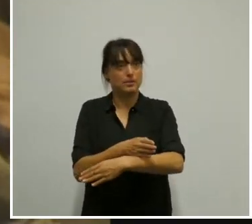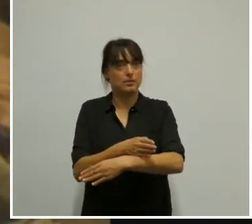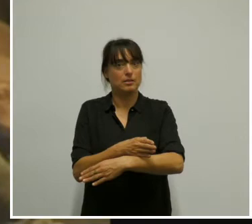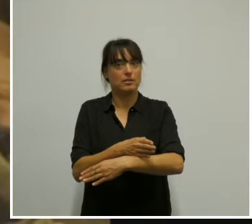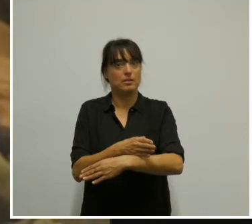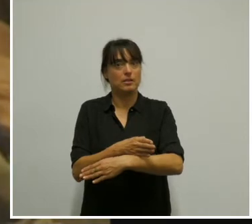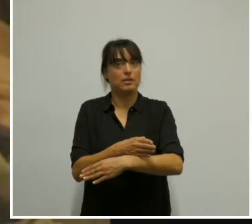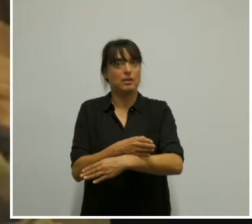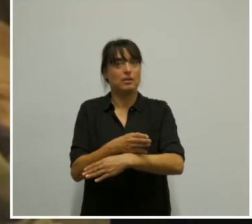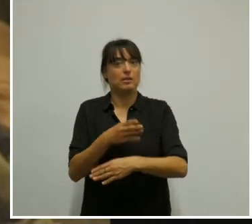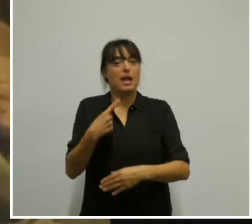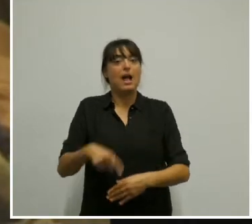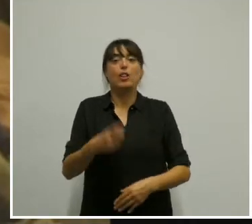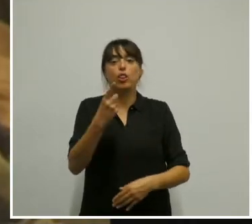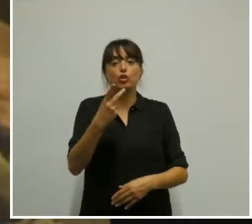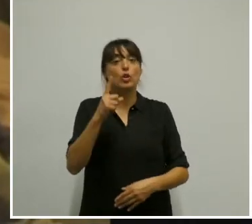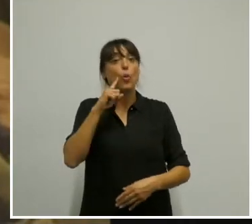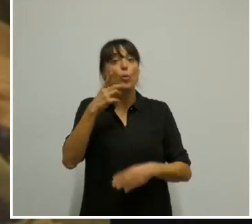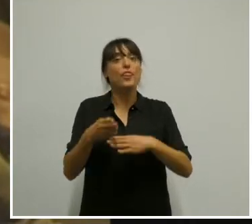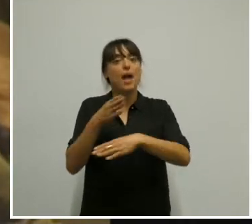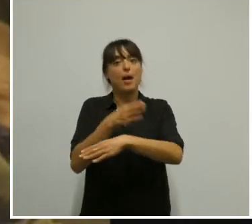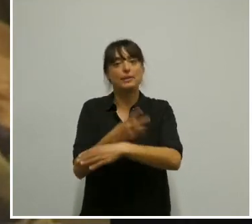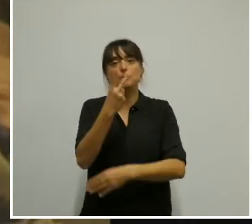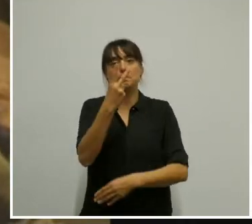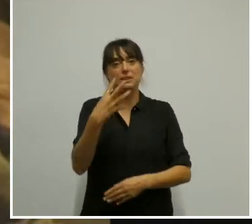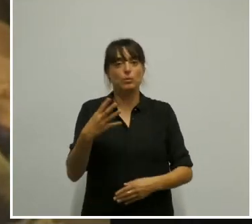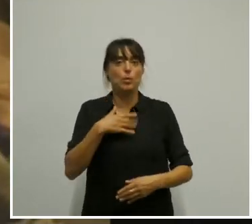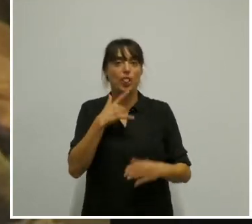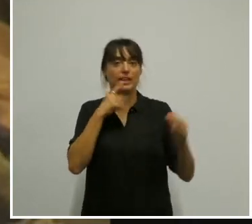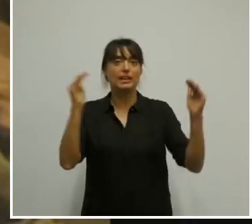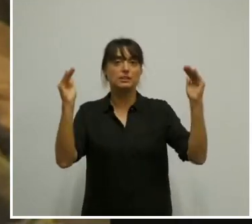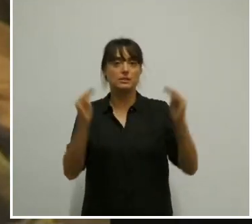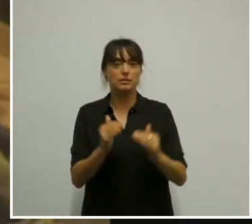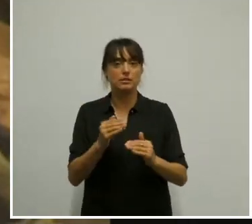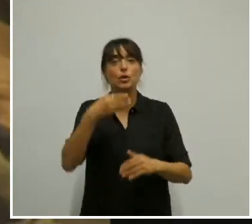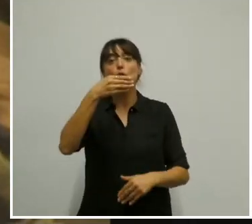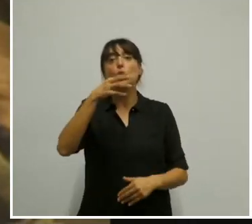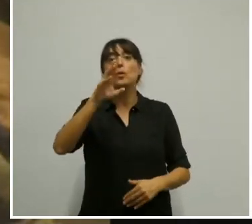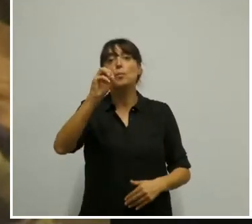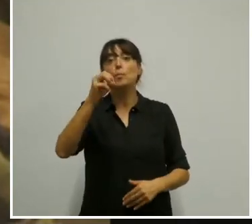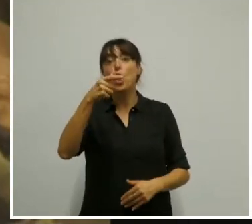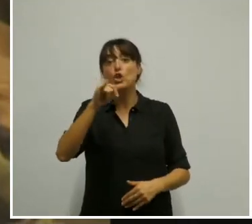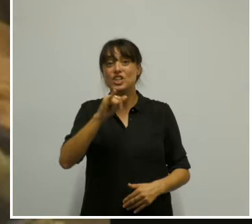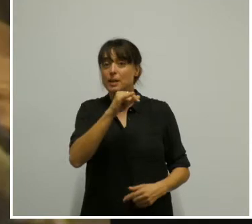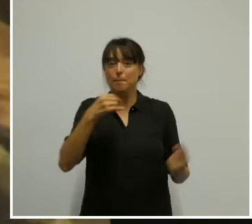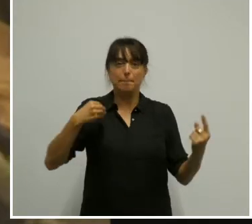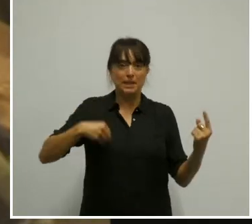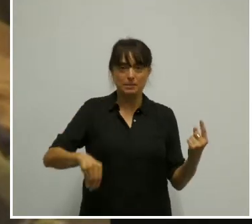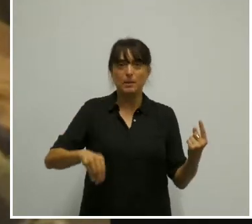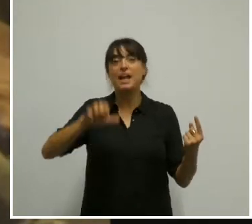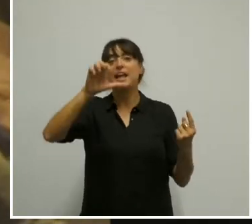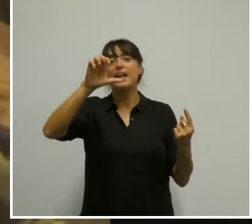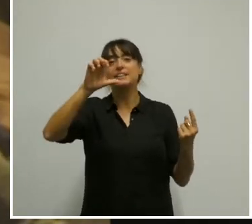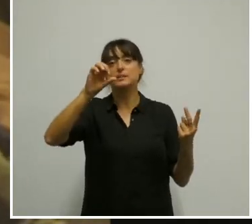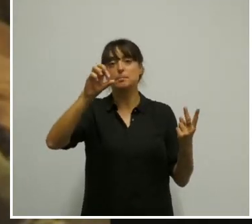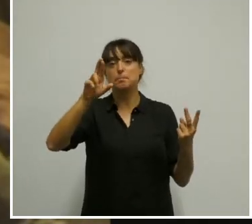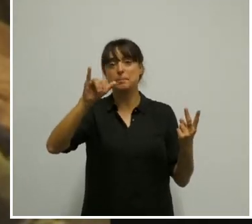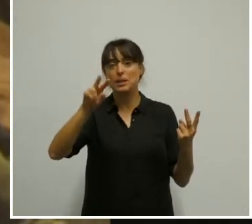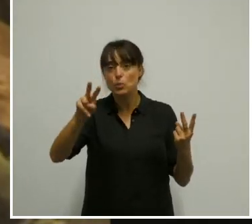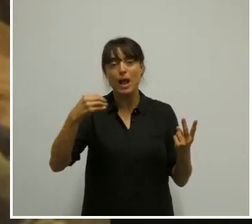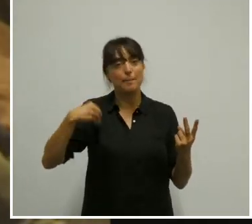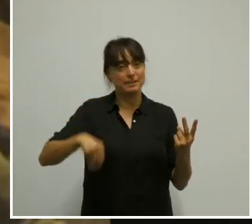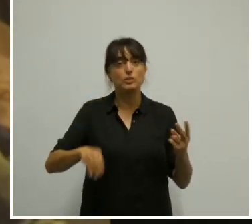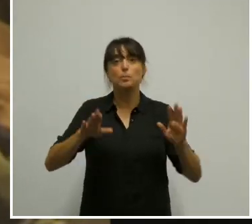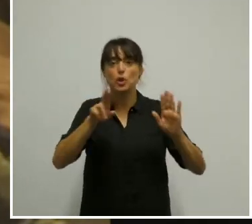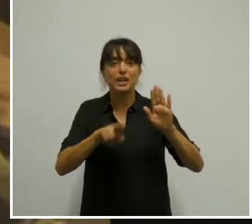salta 24. Llavors, tot es redueix. I al Broix els hi va passar el mateix i a l'Espriu ha passat el mateix. Però ja dic, és